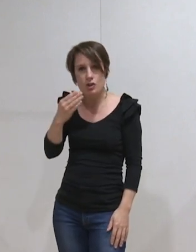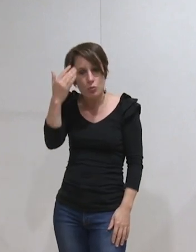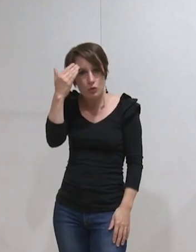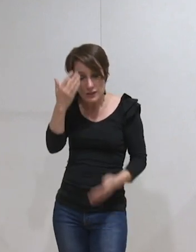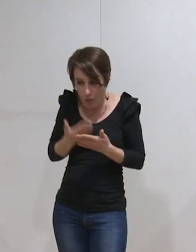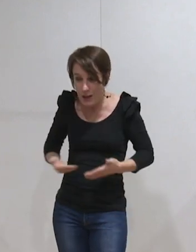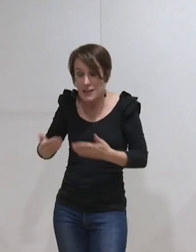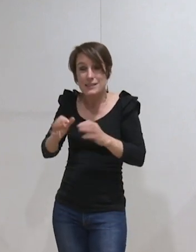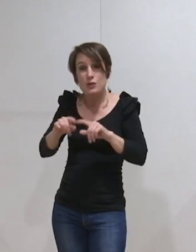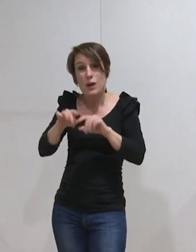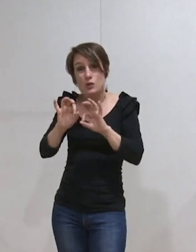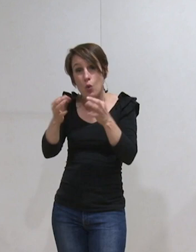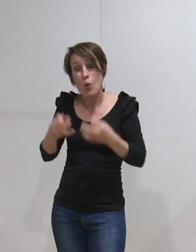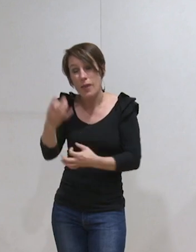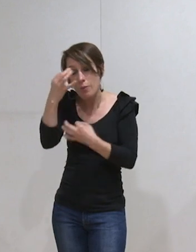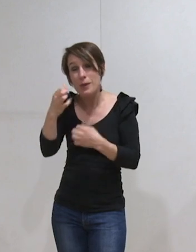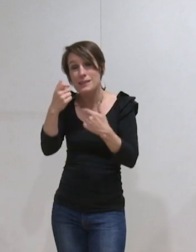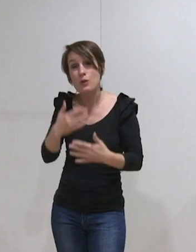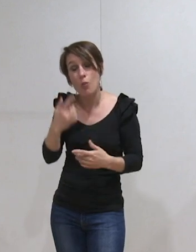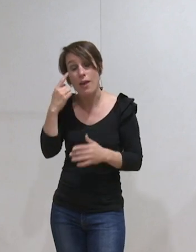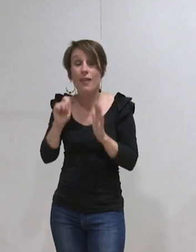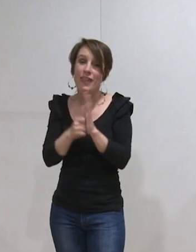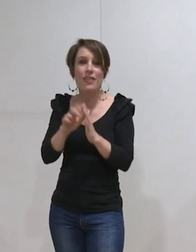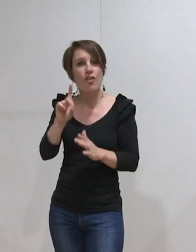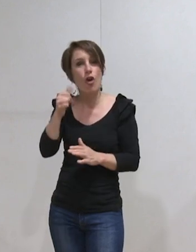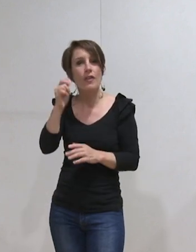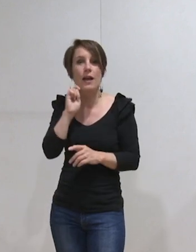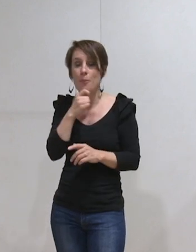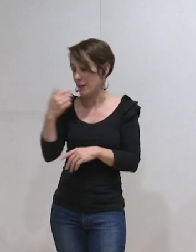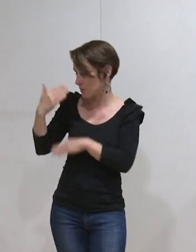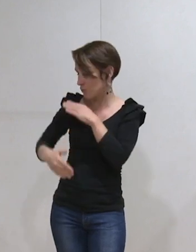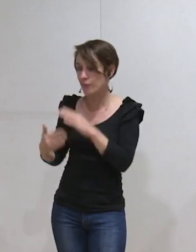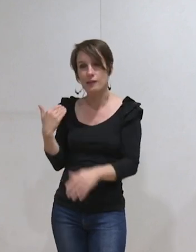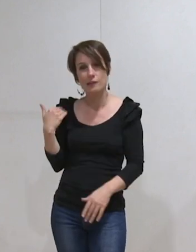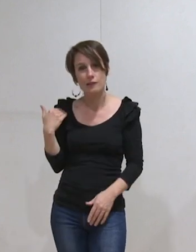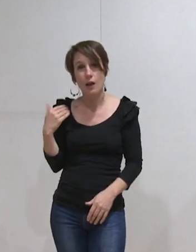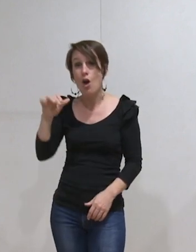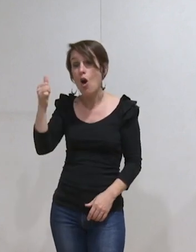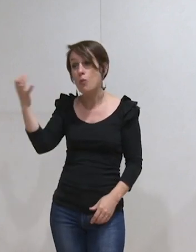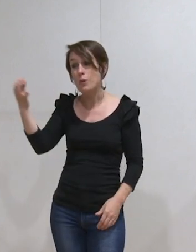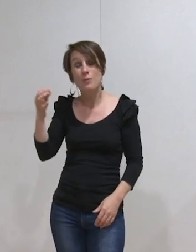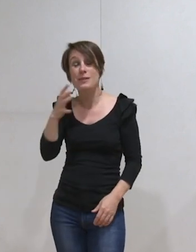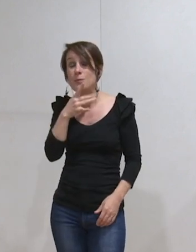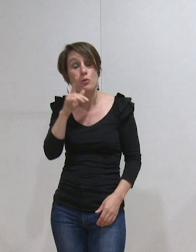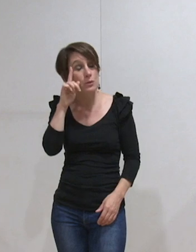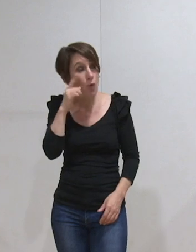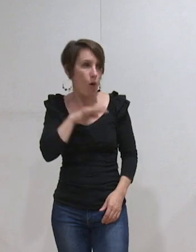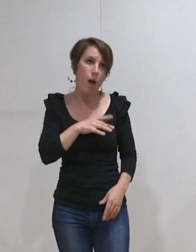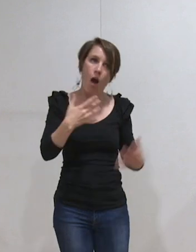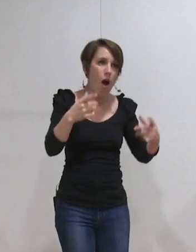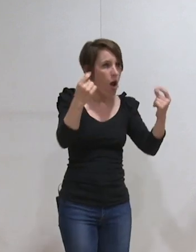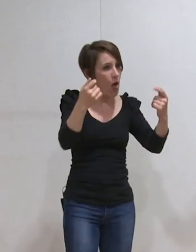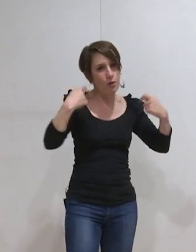31 mars il avance deux arguments un ça coûterait de l'argent oui